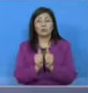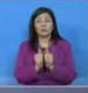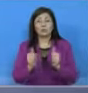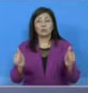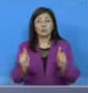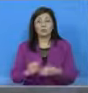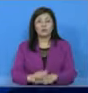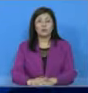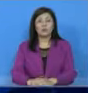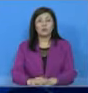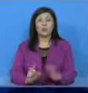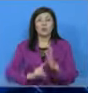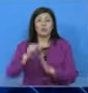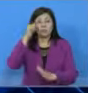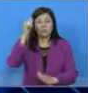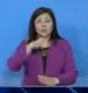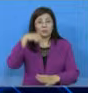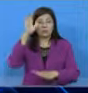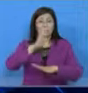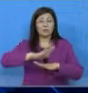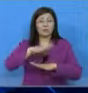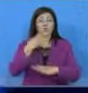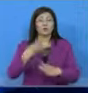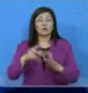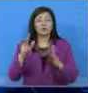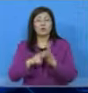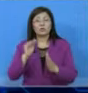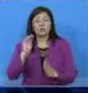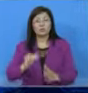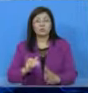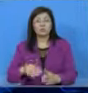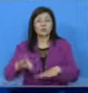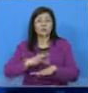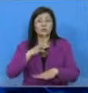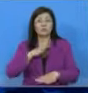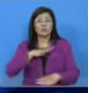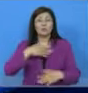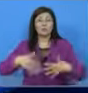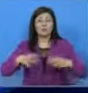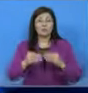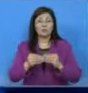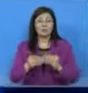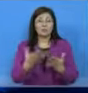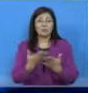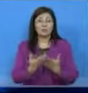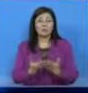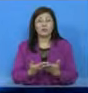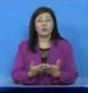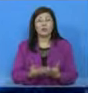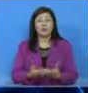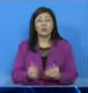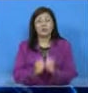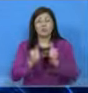разводом. С начала года в стране вступили в брак более 48 тысяч человек. Однако есть те семьи, у кого радостные моменты не длятся долго, и вскоре